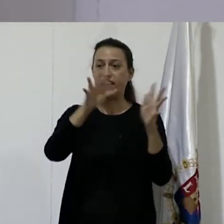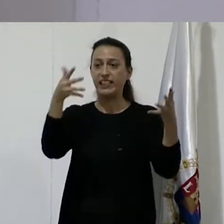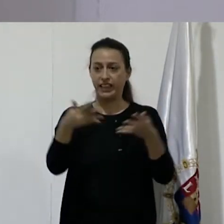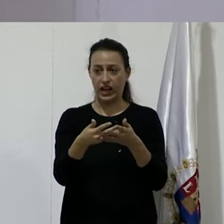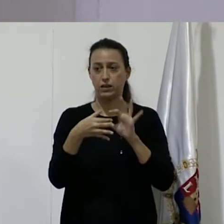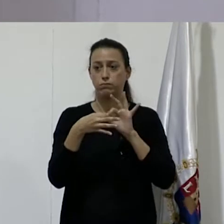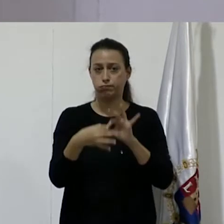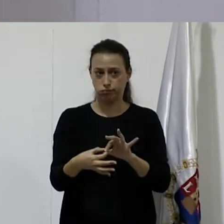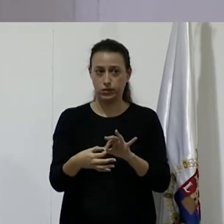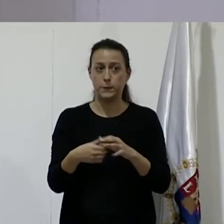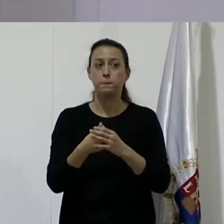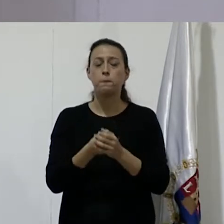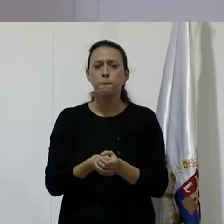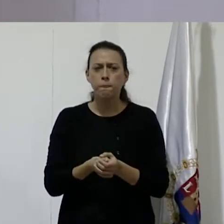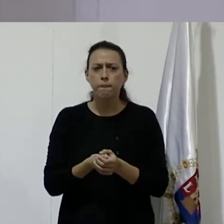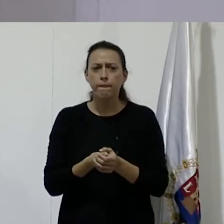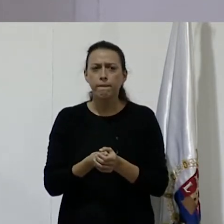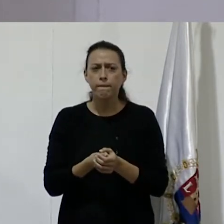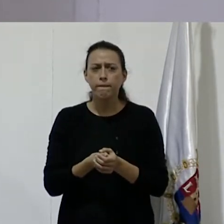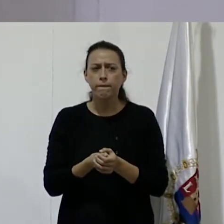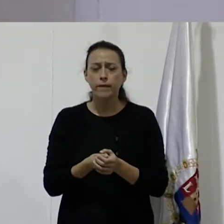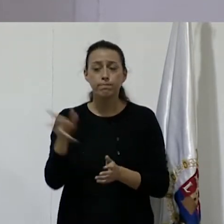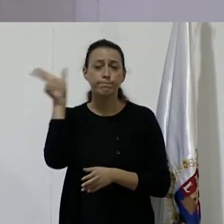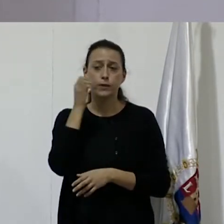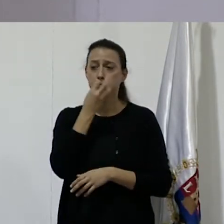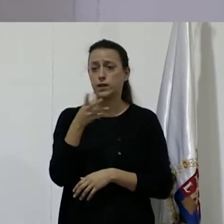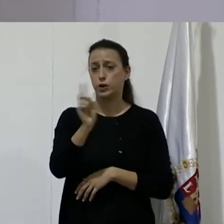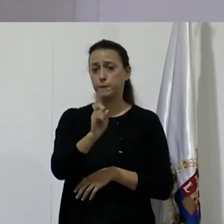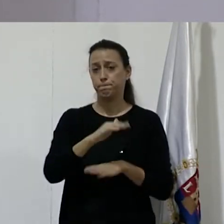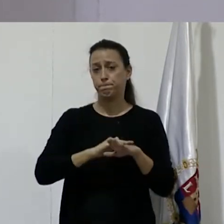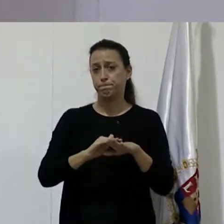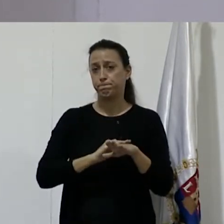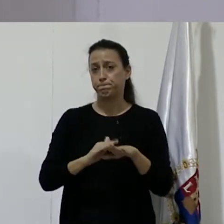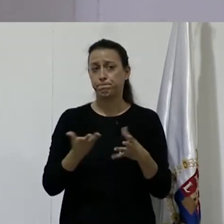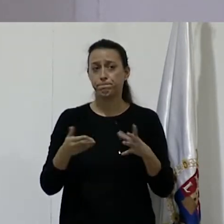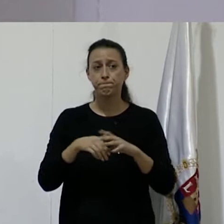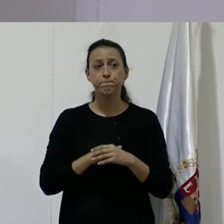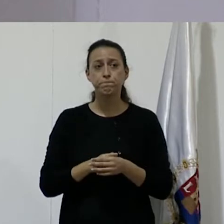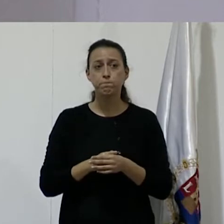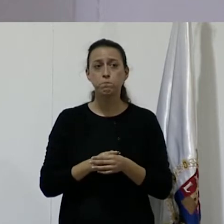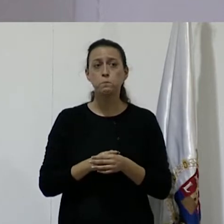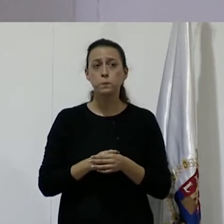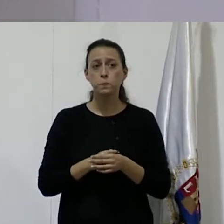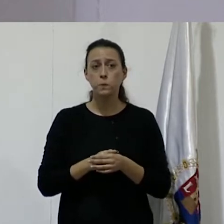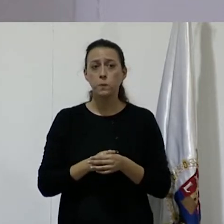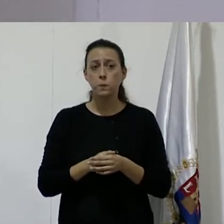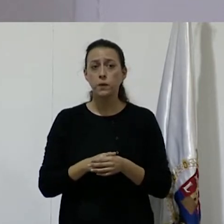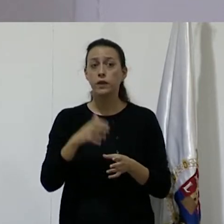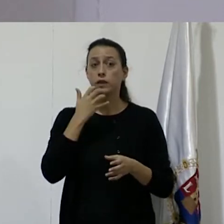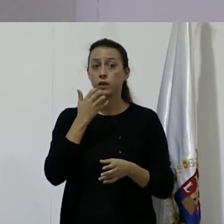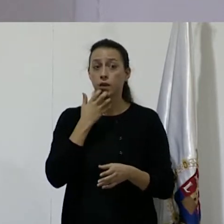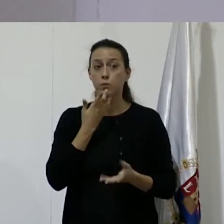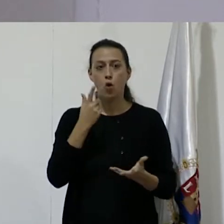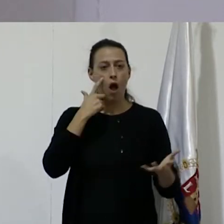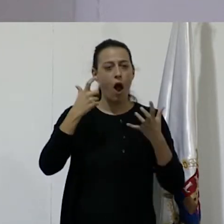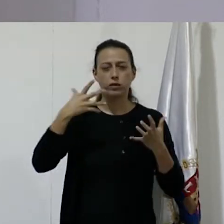frescos, els baixos relleus, els frisos, les estampes, la fotografia, el cine, la televisió i els telèfons